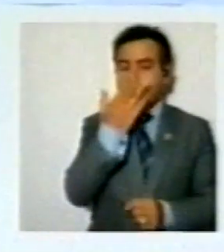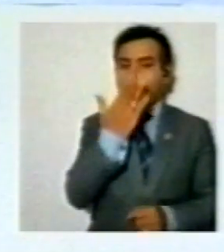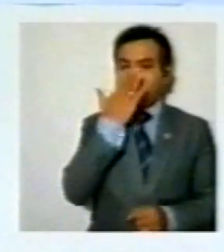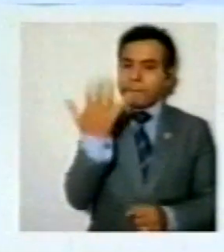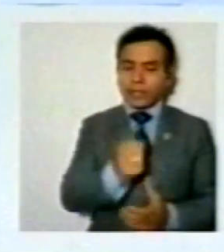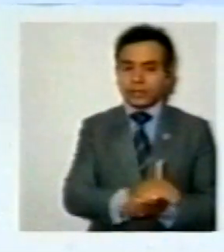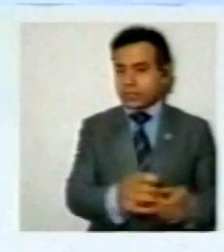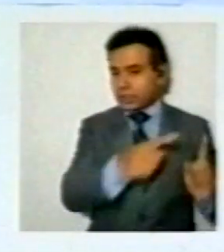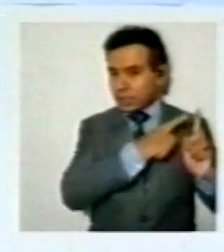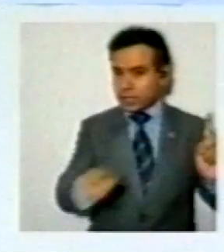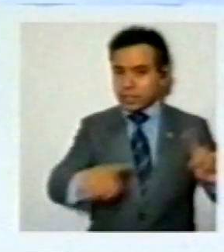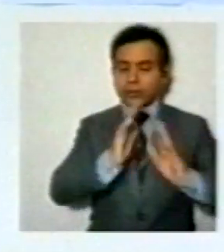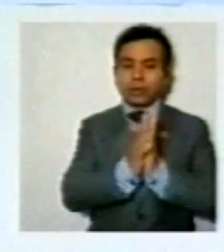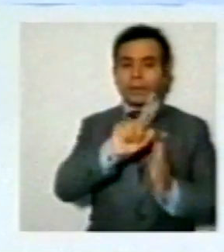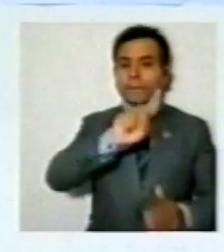706